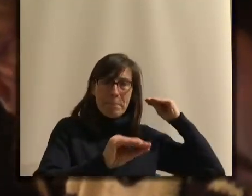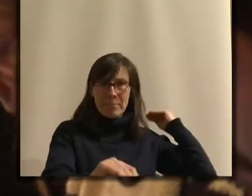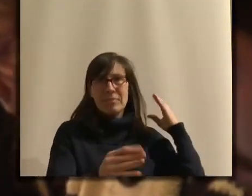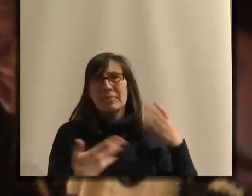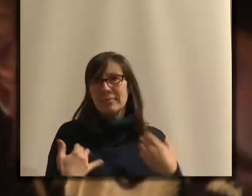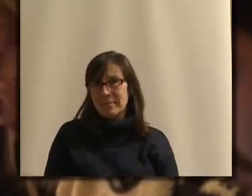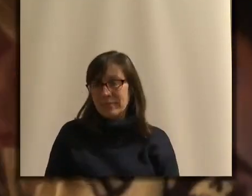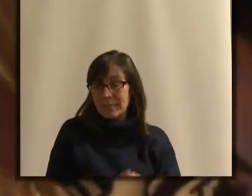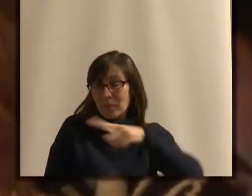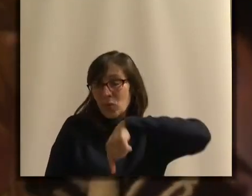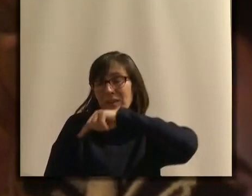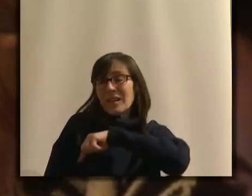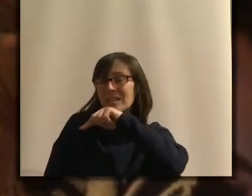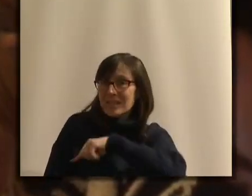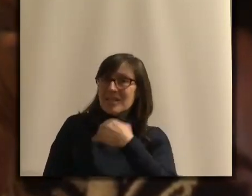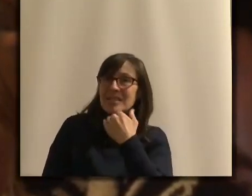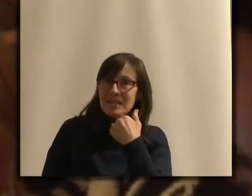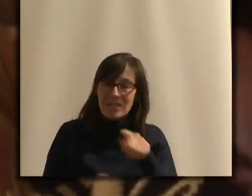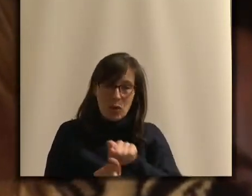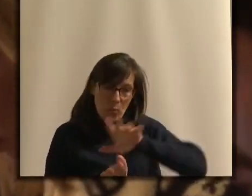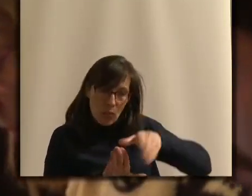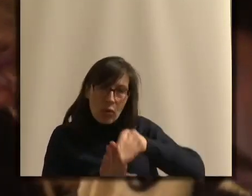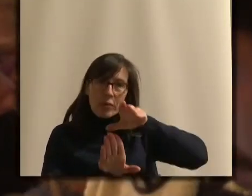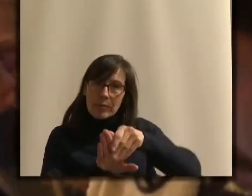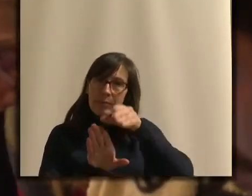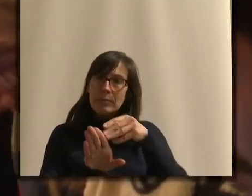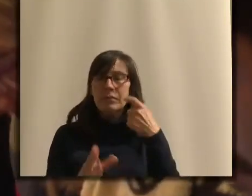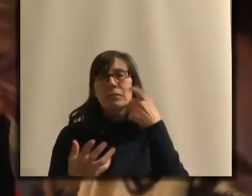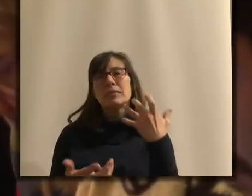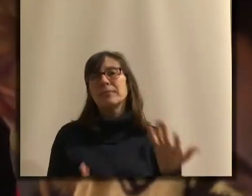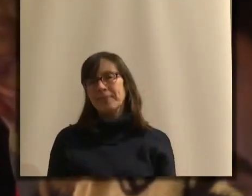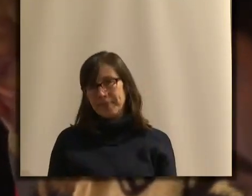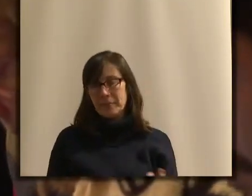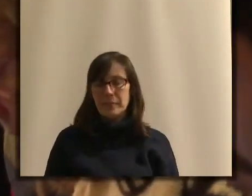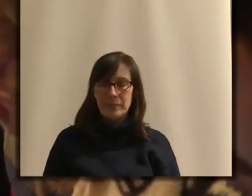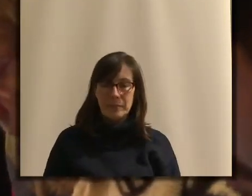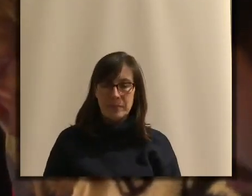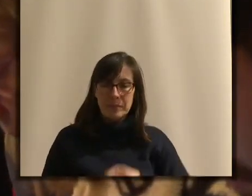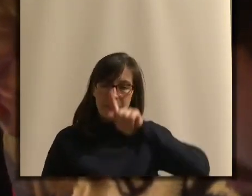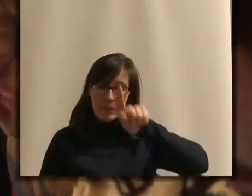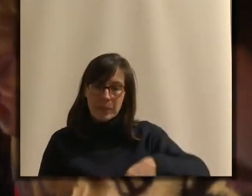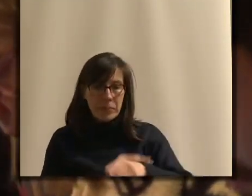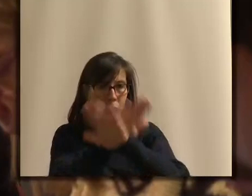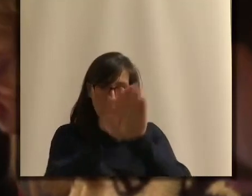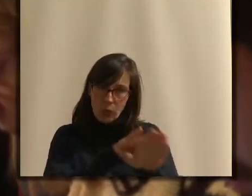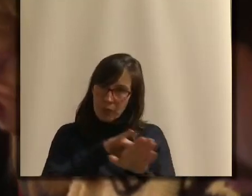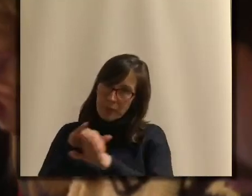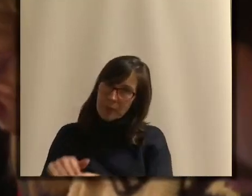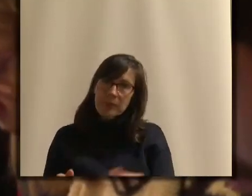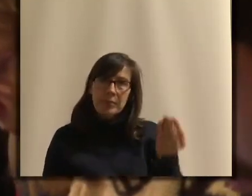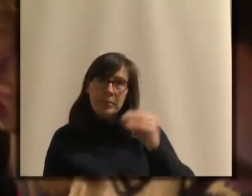altres vegades, que per nosaltres es va molt tard en moltes coses. I per acabar, voldríem fer un apunt ja